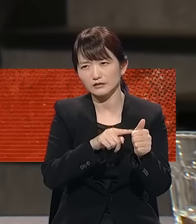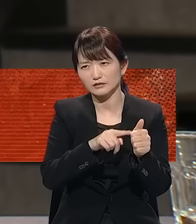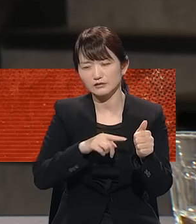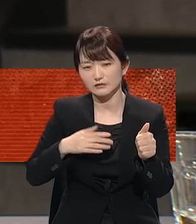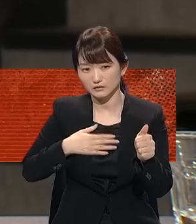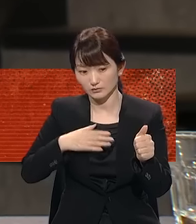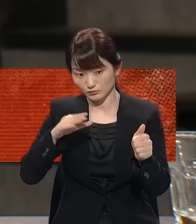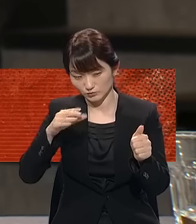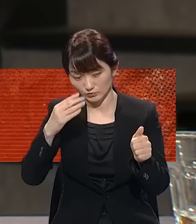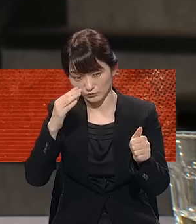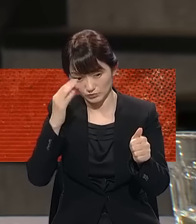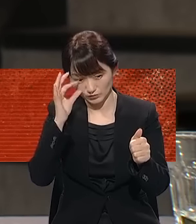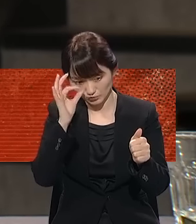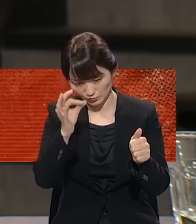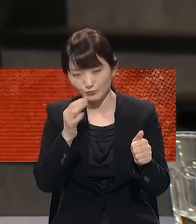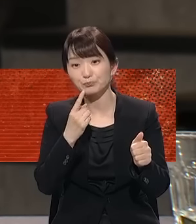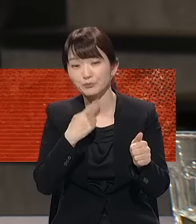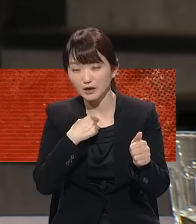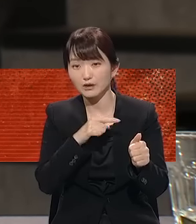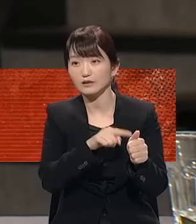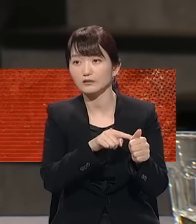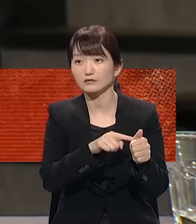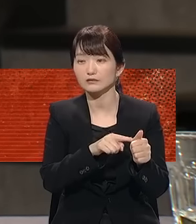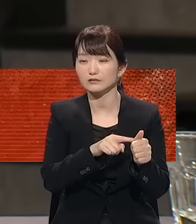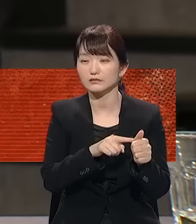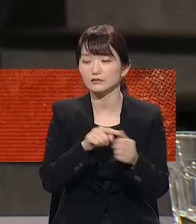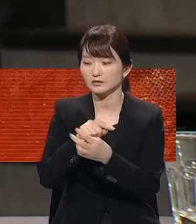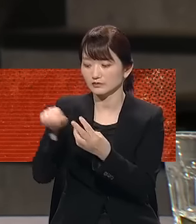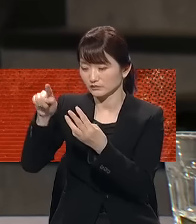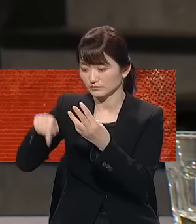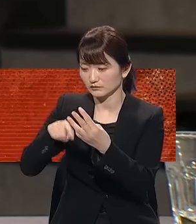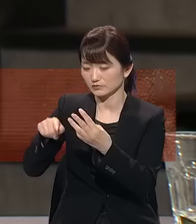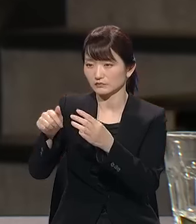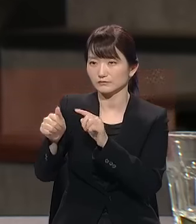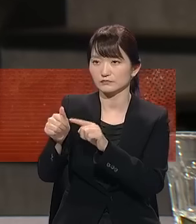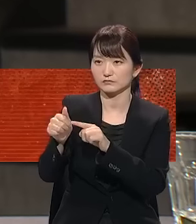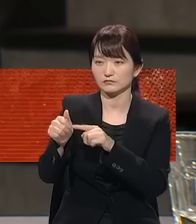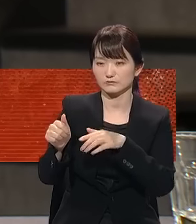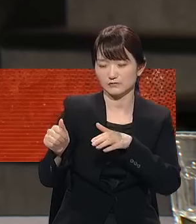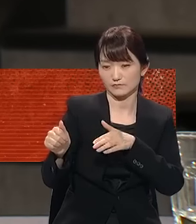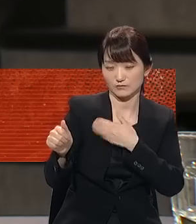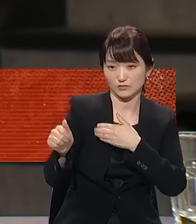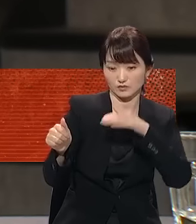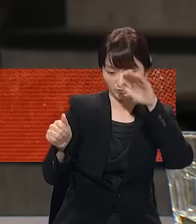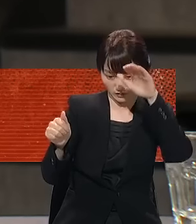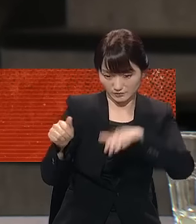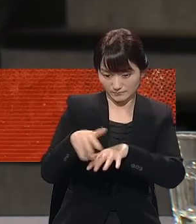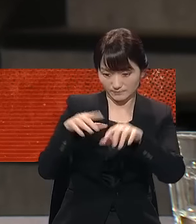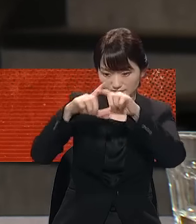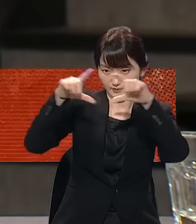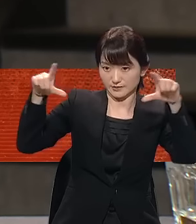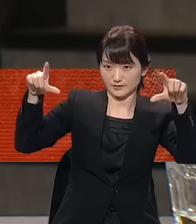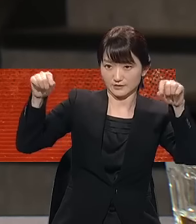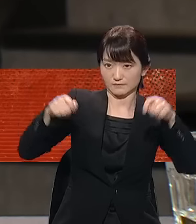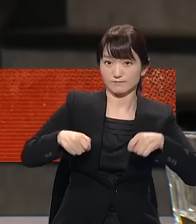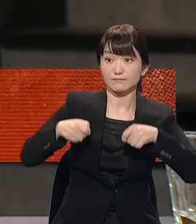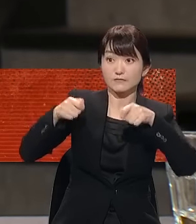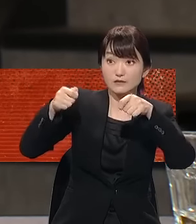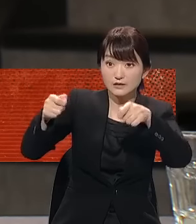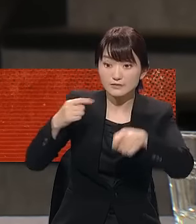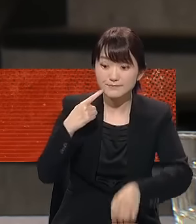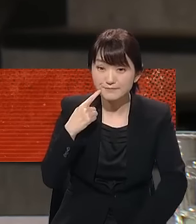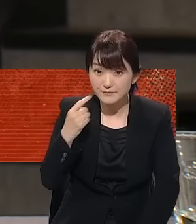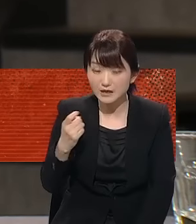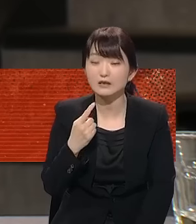본 적이 있다 그리고 제보자가 우리 삼춘에게 불륜 내용을 플랜카드로 해가지고 앞에 걸겠다 이렇게